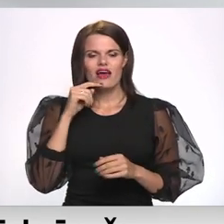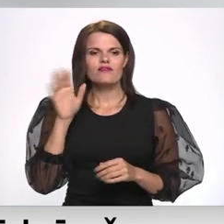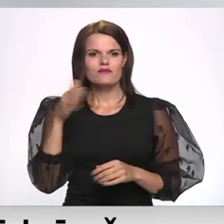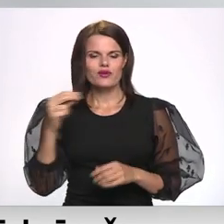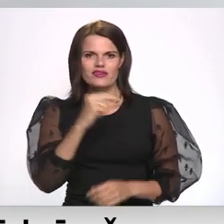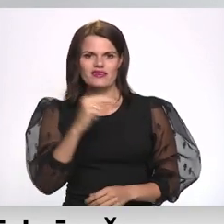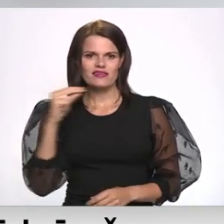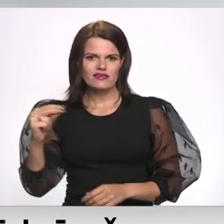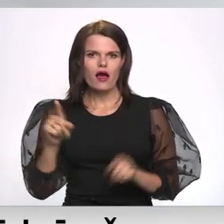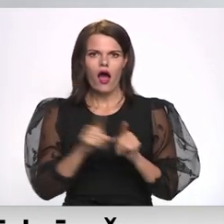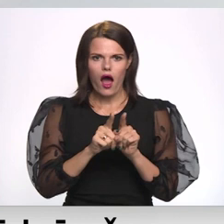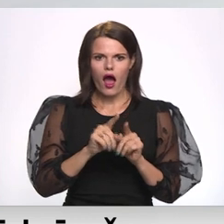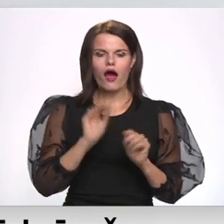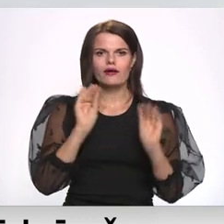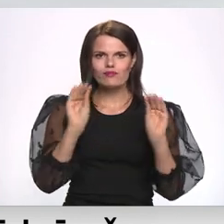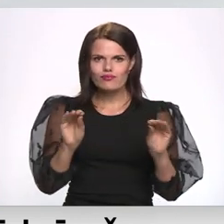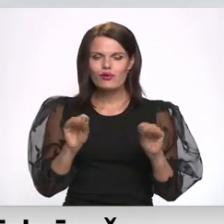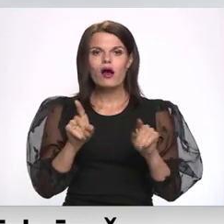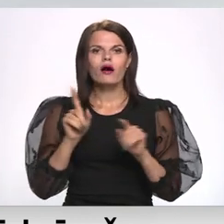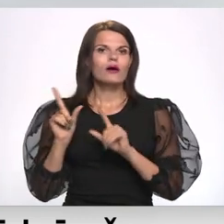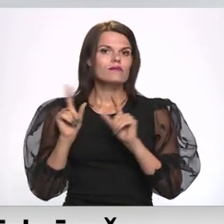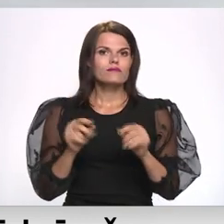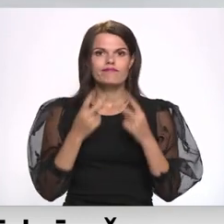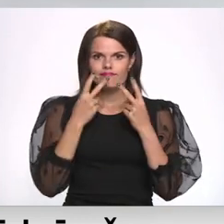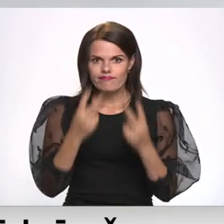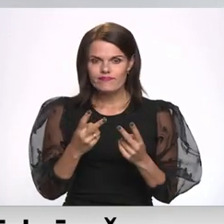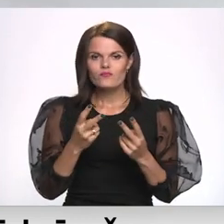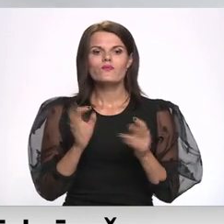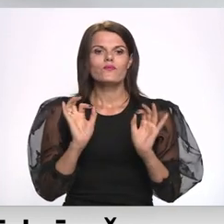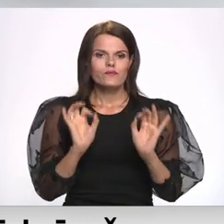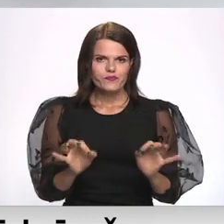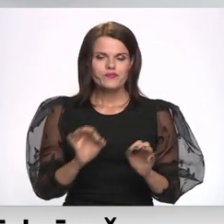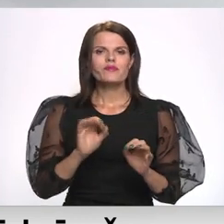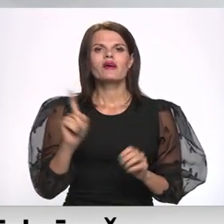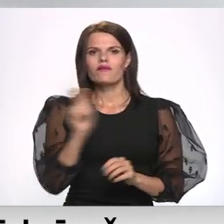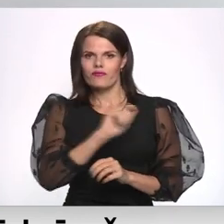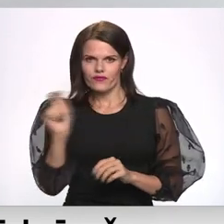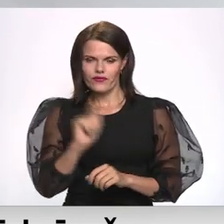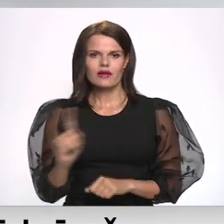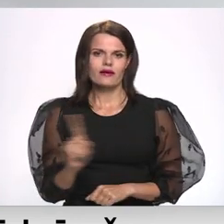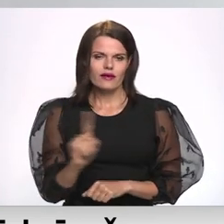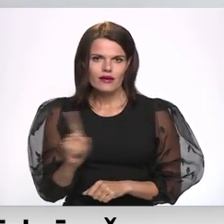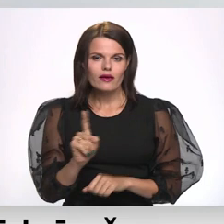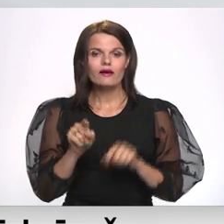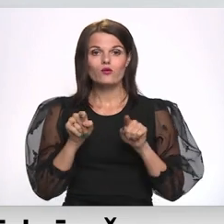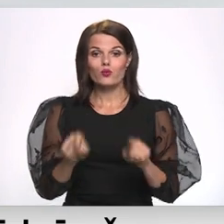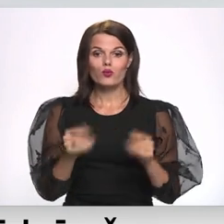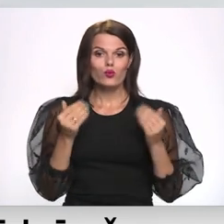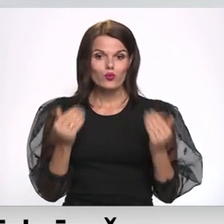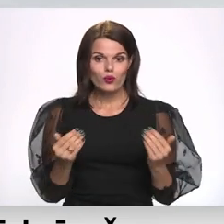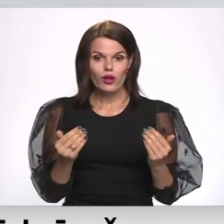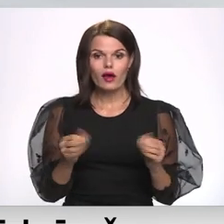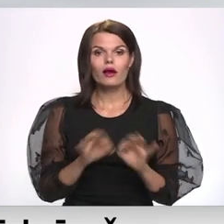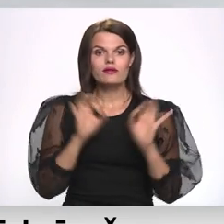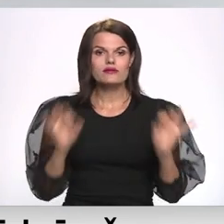un apzīmēts. Izbraucot uz notikumu vietu, konstatēja, kad ir apzīmēts. Par doto faktu uz doto brīdi ir